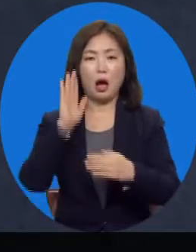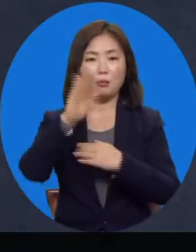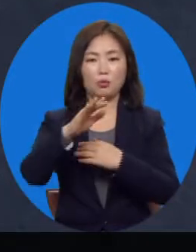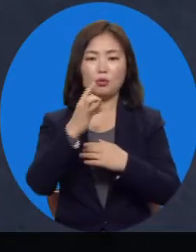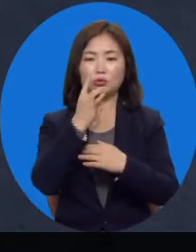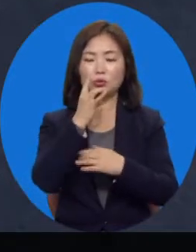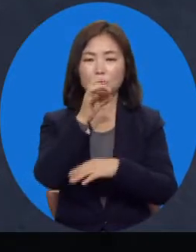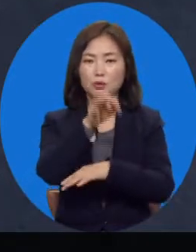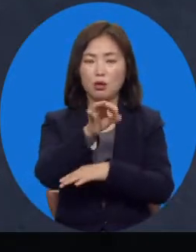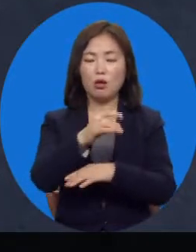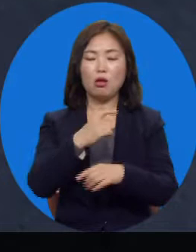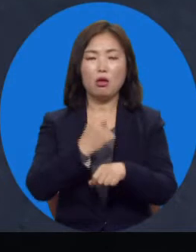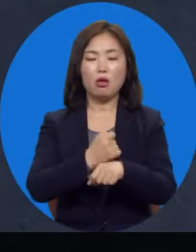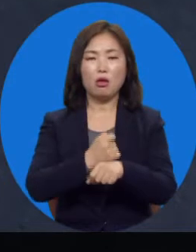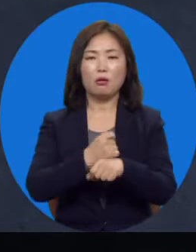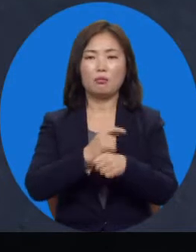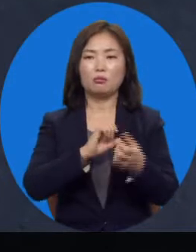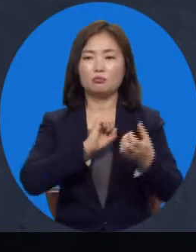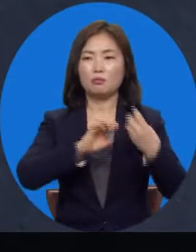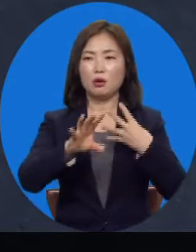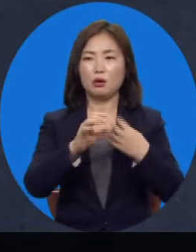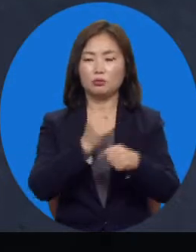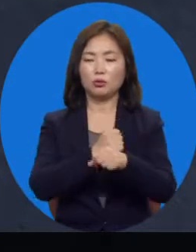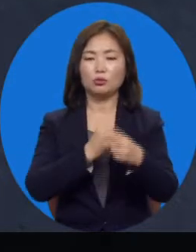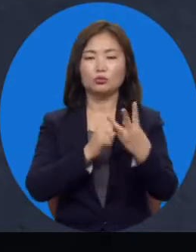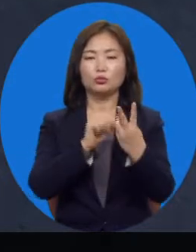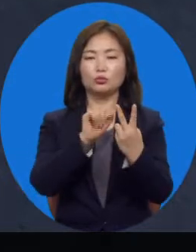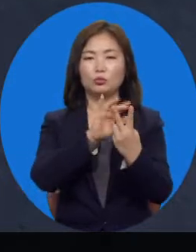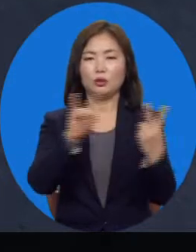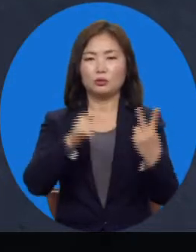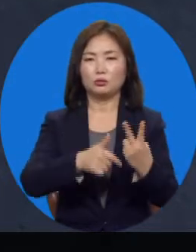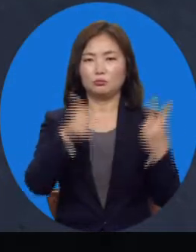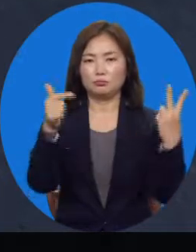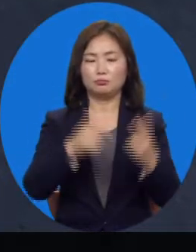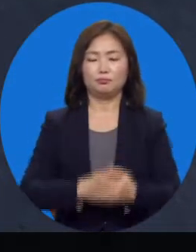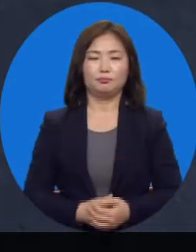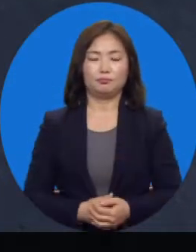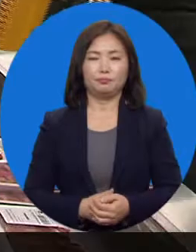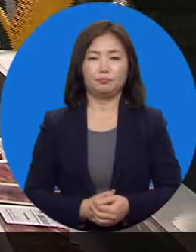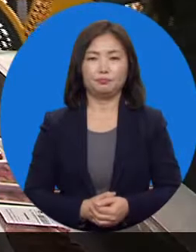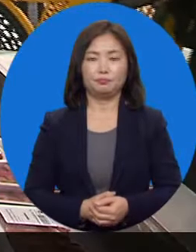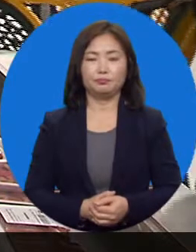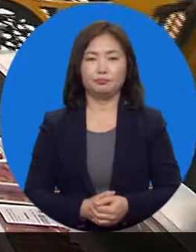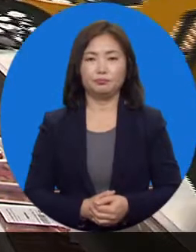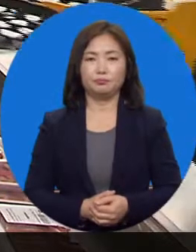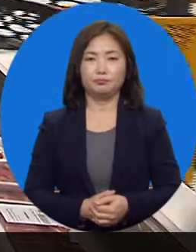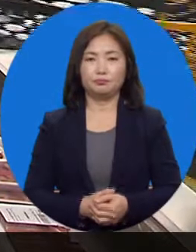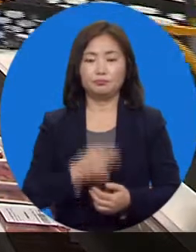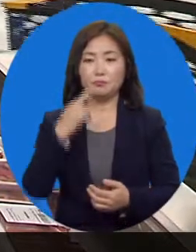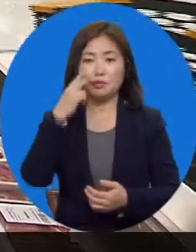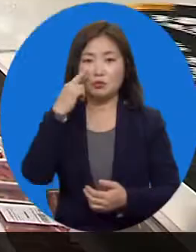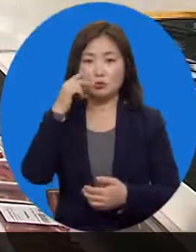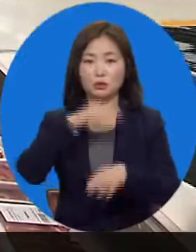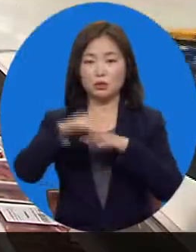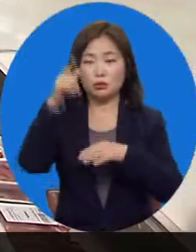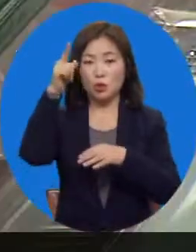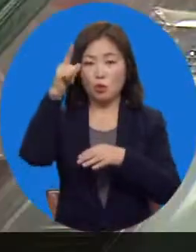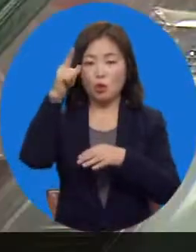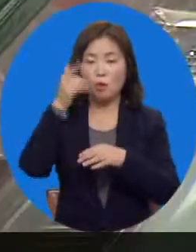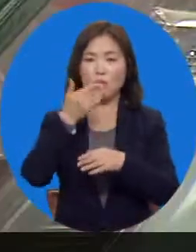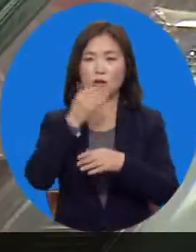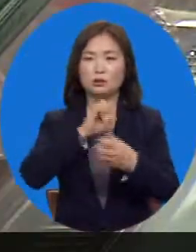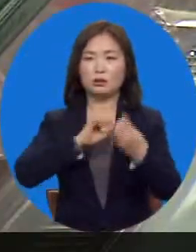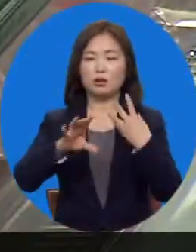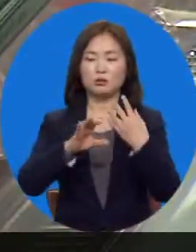앞으로 수입 쌀을 사 먹을 의향이 있다는 응답도 두배 가까이 높아졌습니다. 미국산 쇠고기를